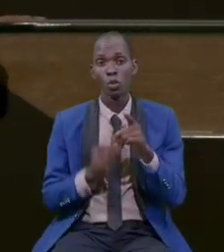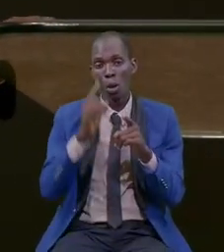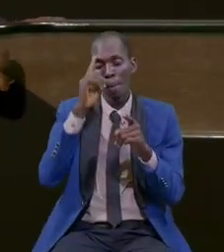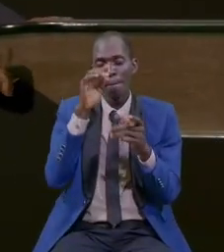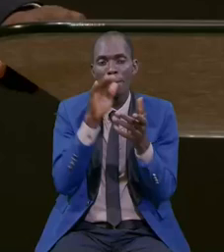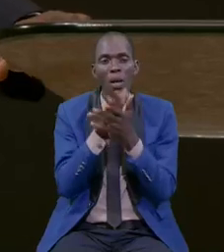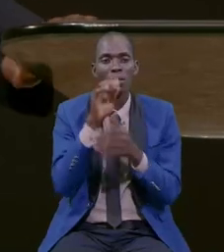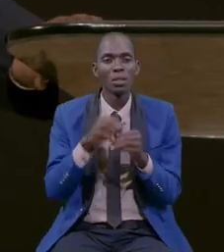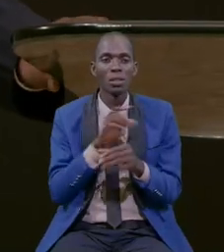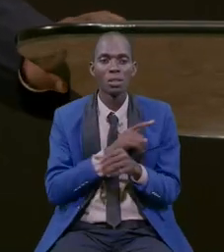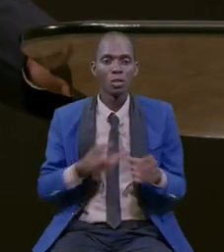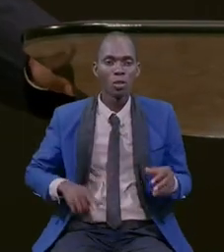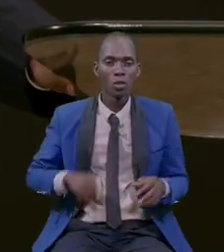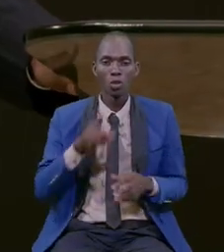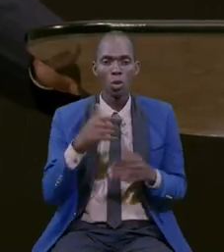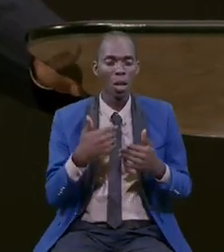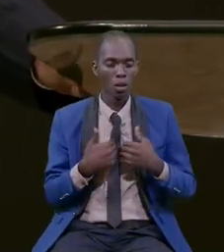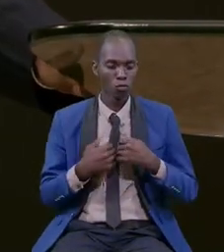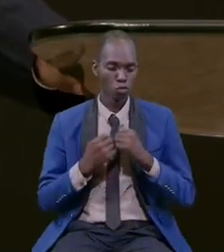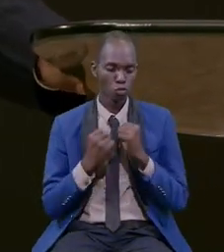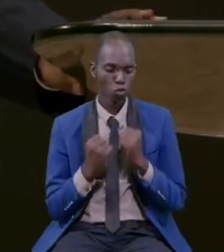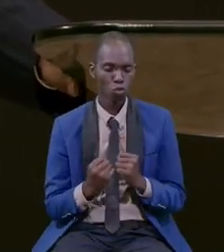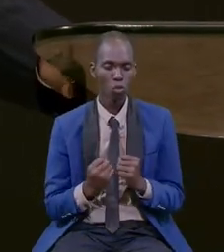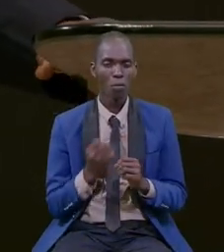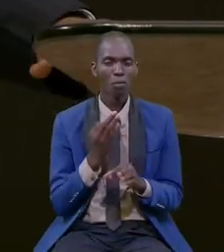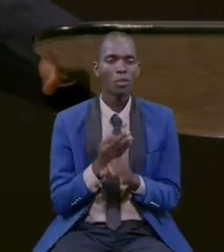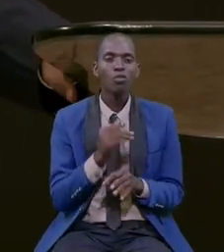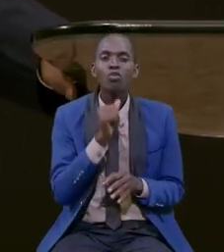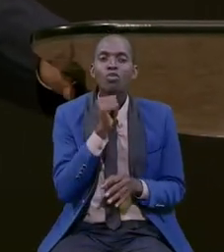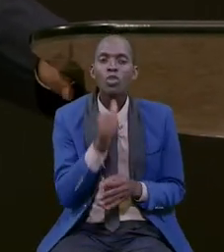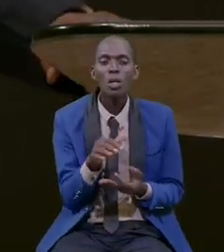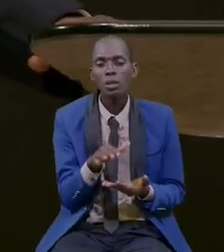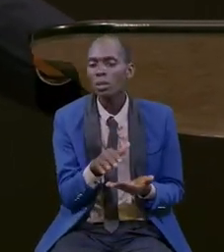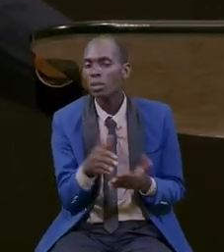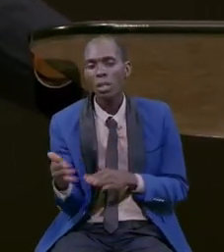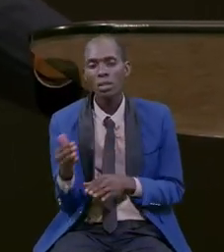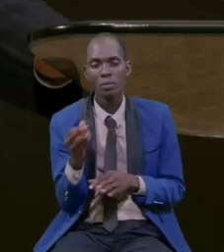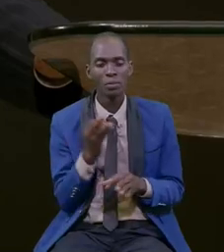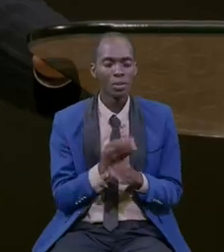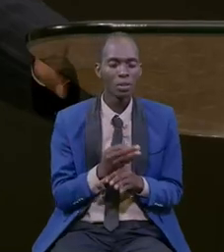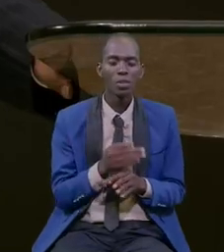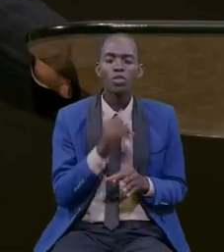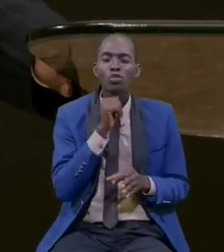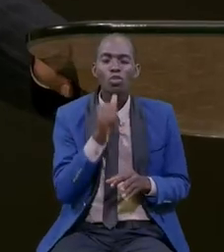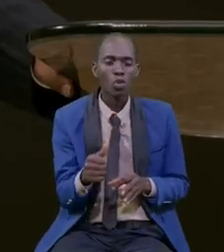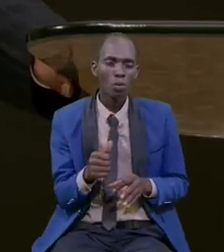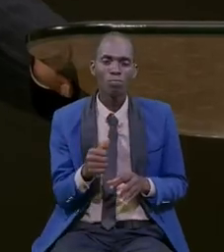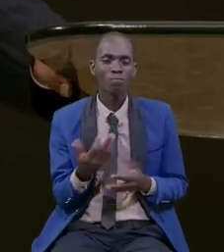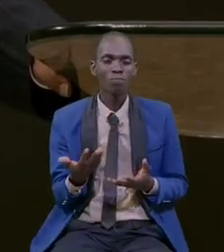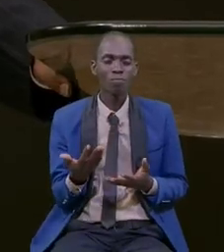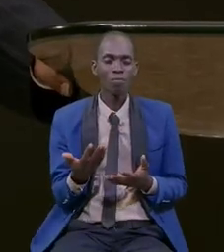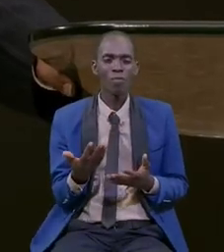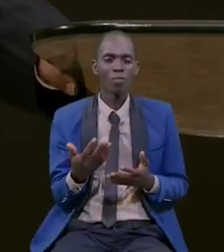train d'opérer dans la foi morte si vous n'opérez pas dans les suppositions vous allez travailler plus sur